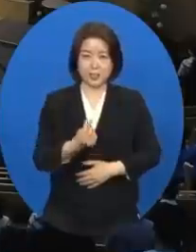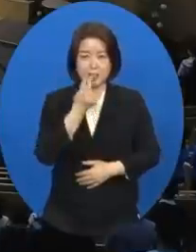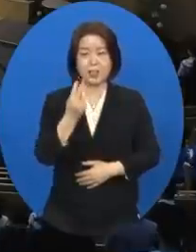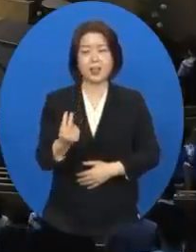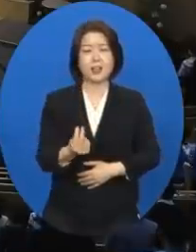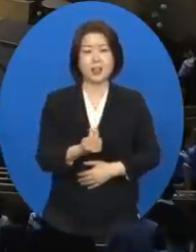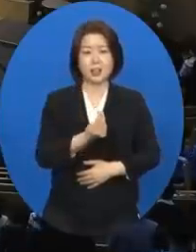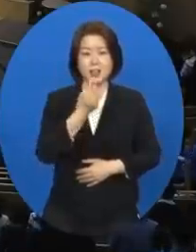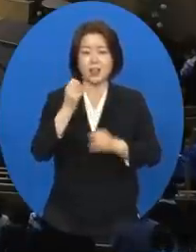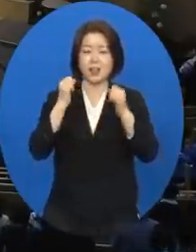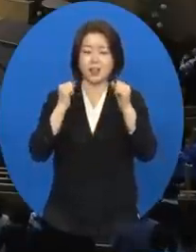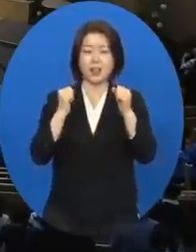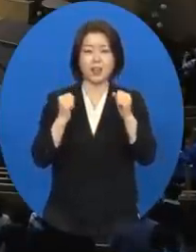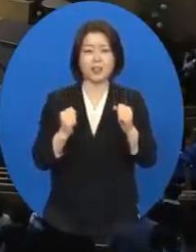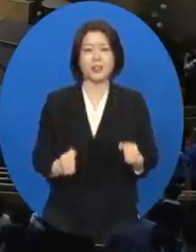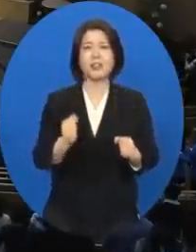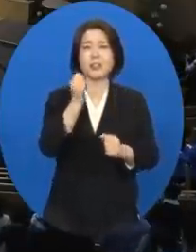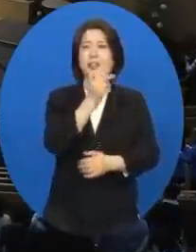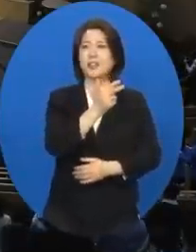아 아 아 아